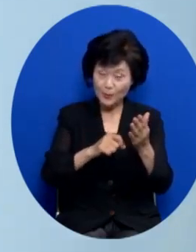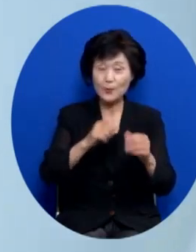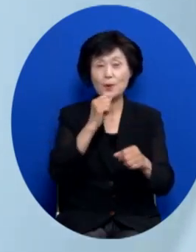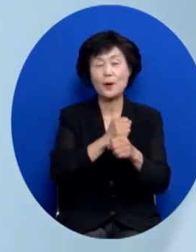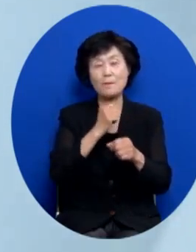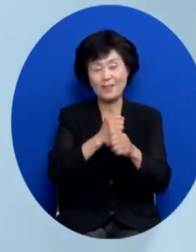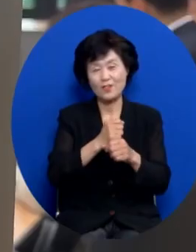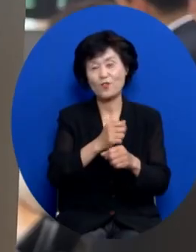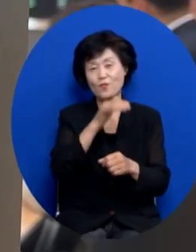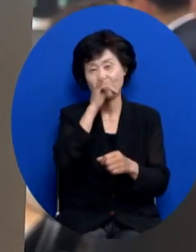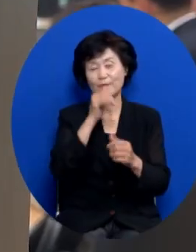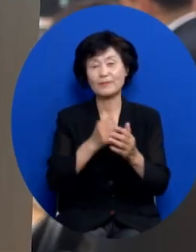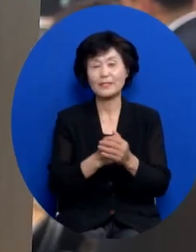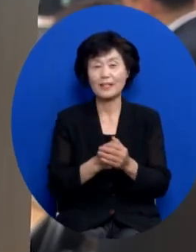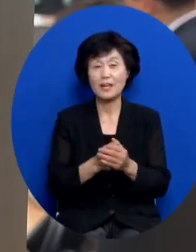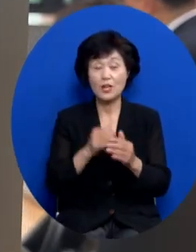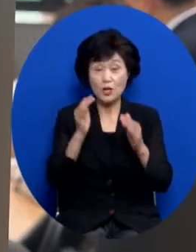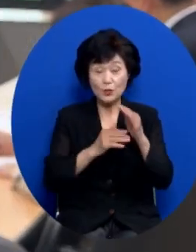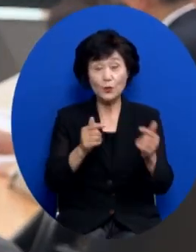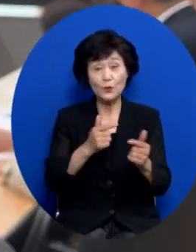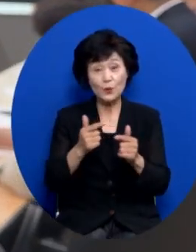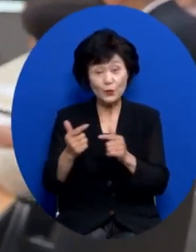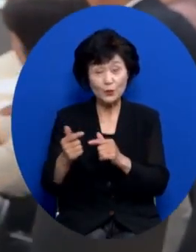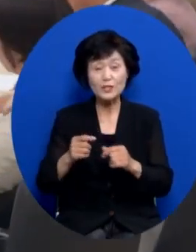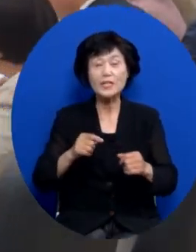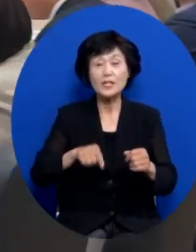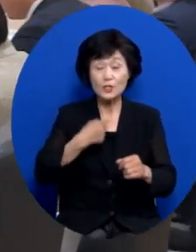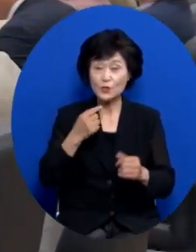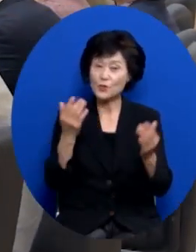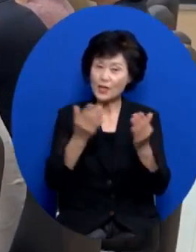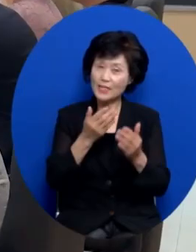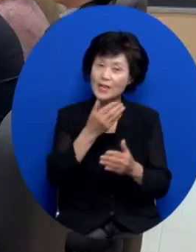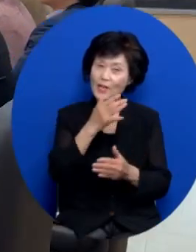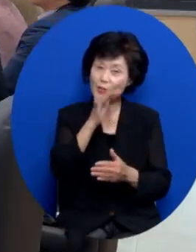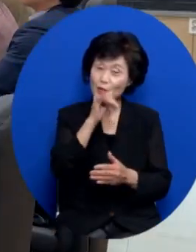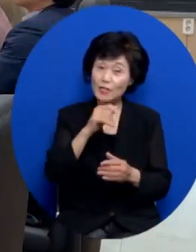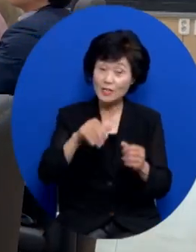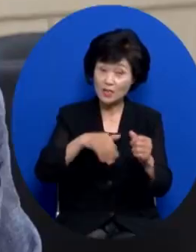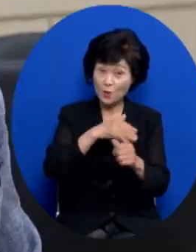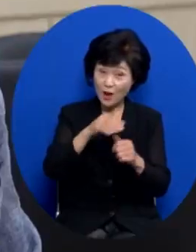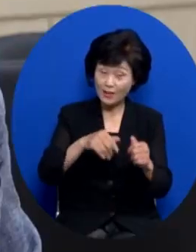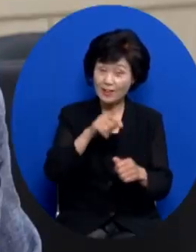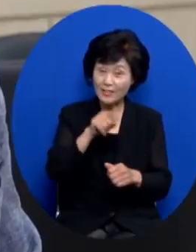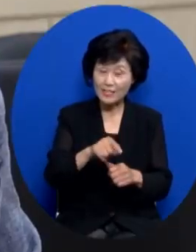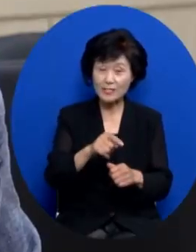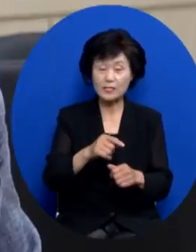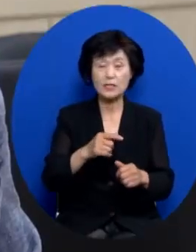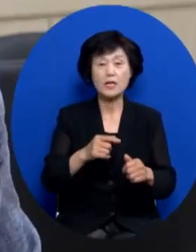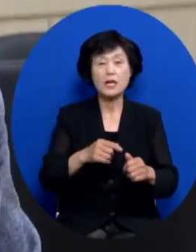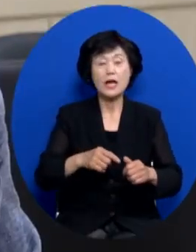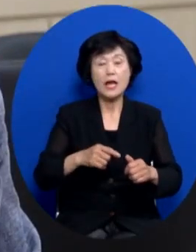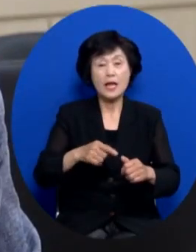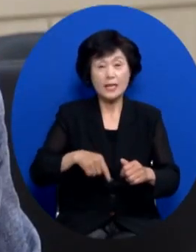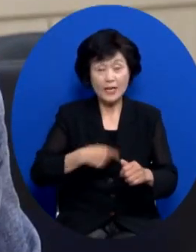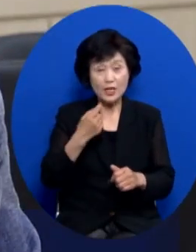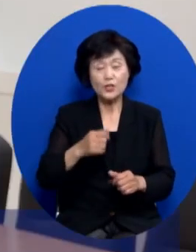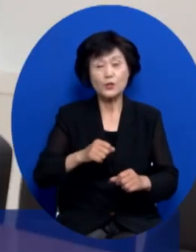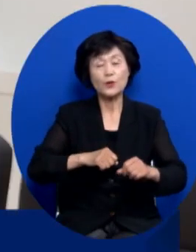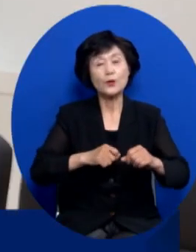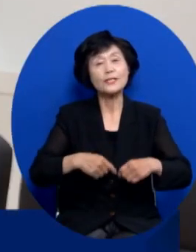기반도 닦습니다. 성도들은 주체적으로 일할 수 있는 환경이 사역에 능동적으로 참여하는 원동력이라고